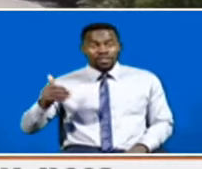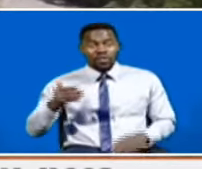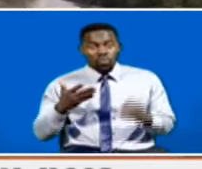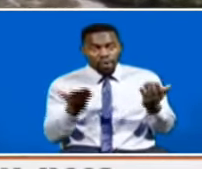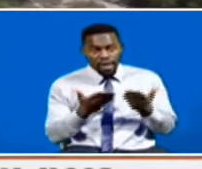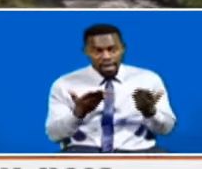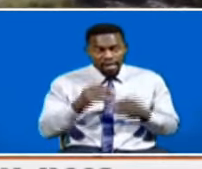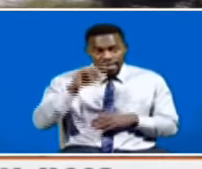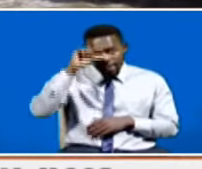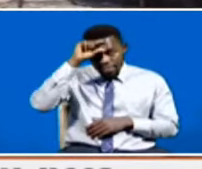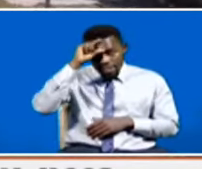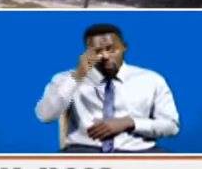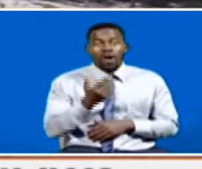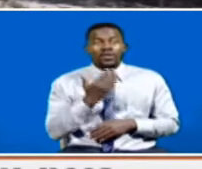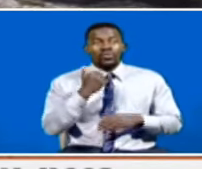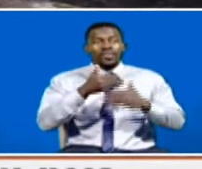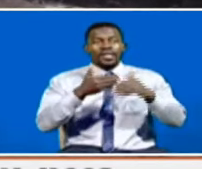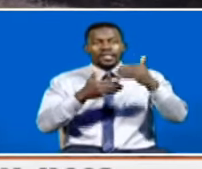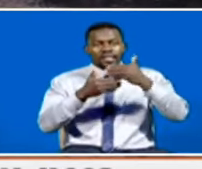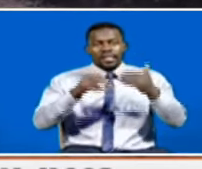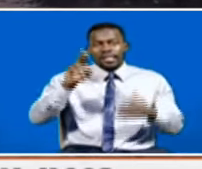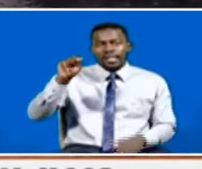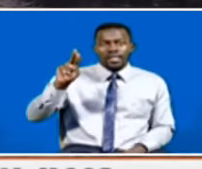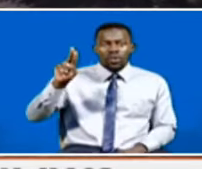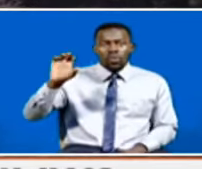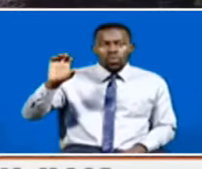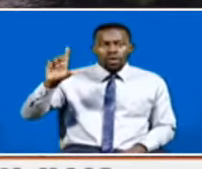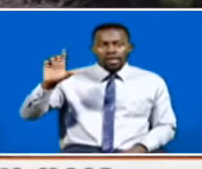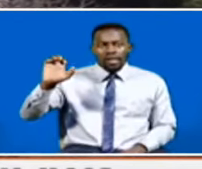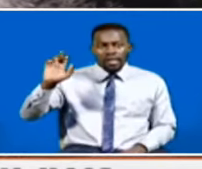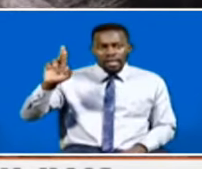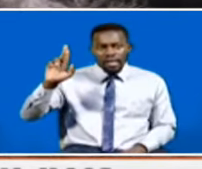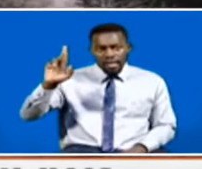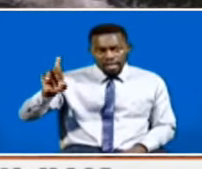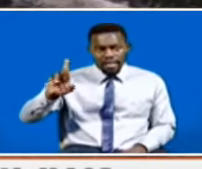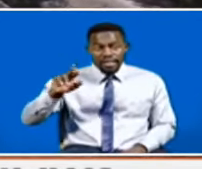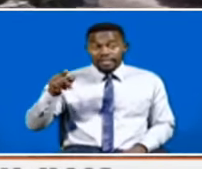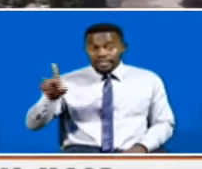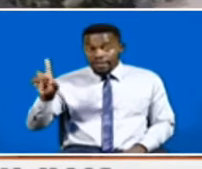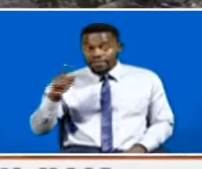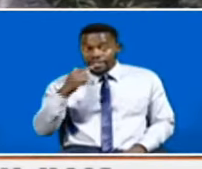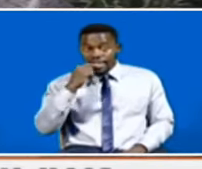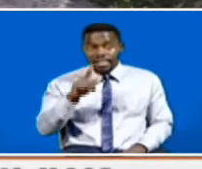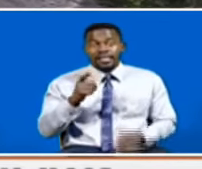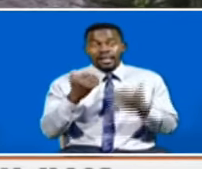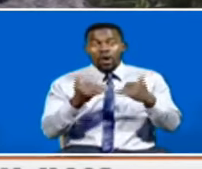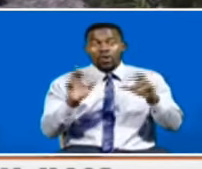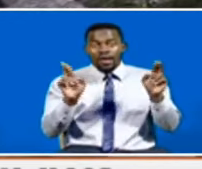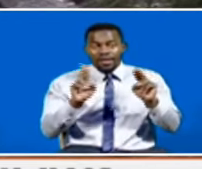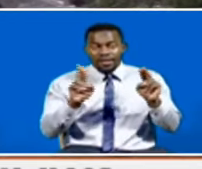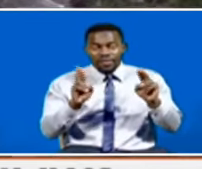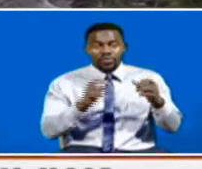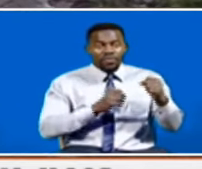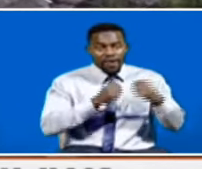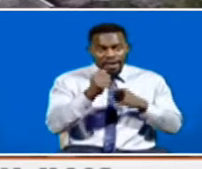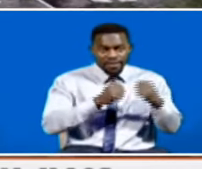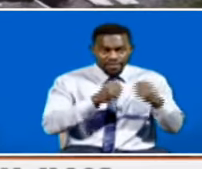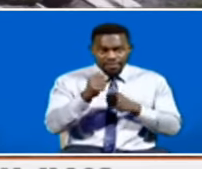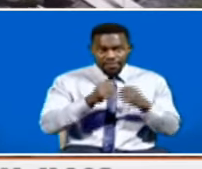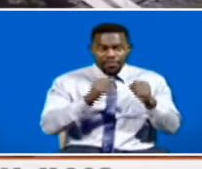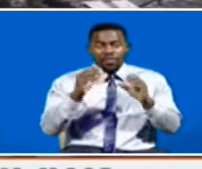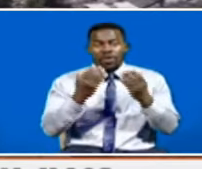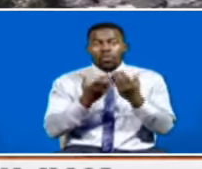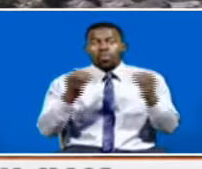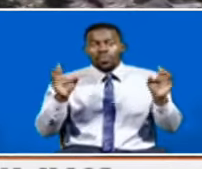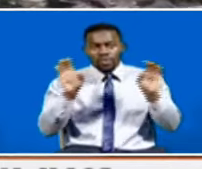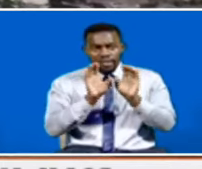kujenga mtambo wa nyuklia. Anasema kuwa tayari vitisho vinamwandama kutokana na yeye pamoja na kijiji